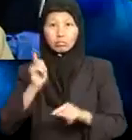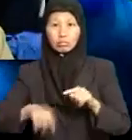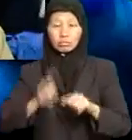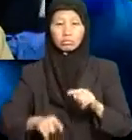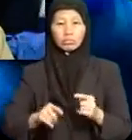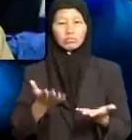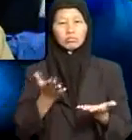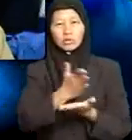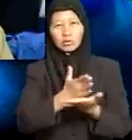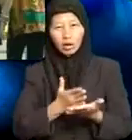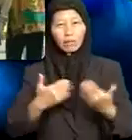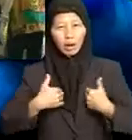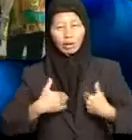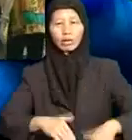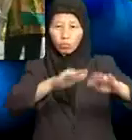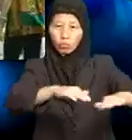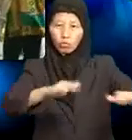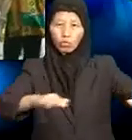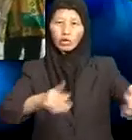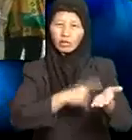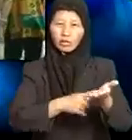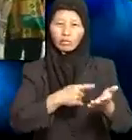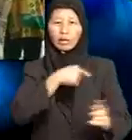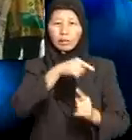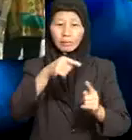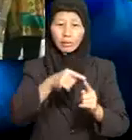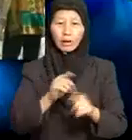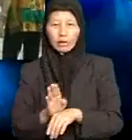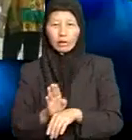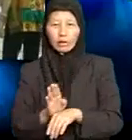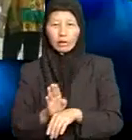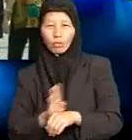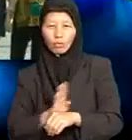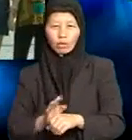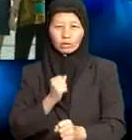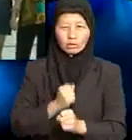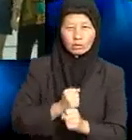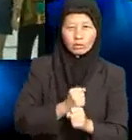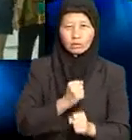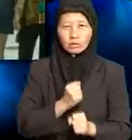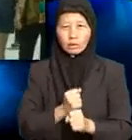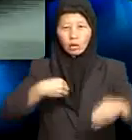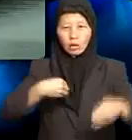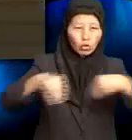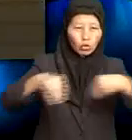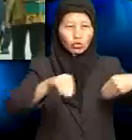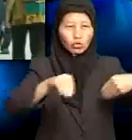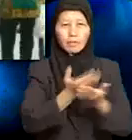daripada pelajar-pelajar, bila mana mereka sibuk dengan urusan membeli belah